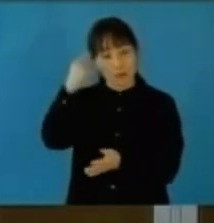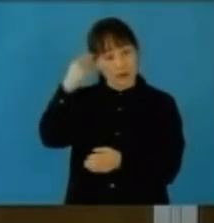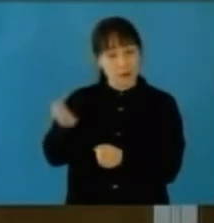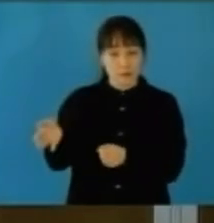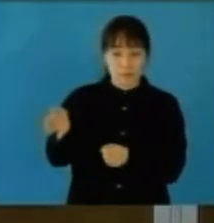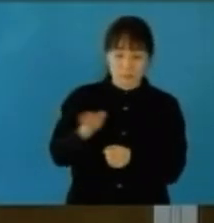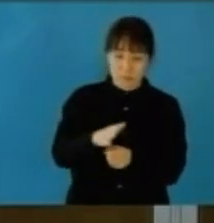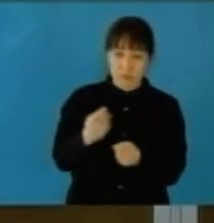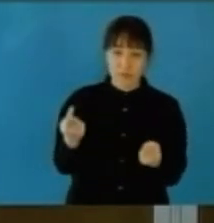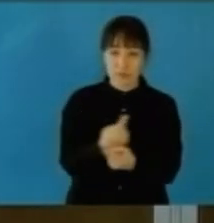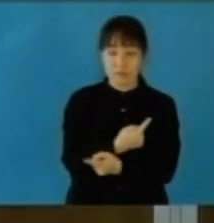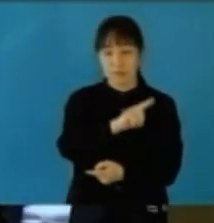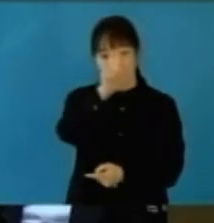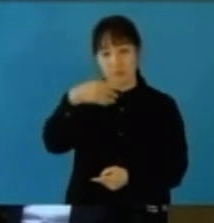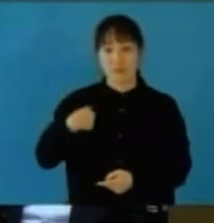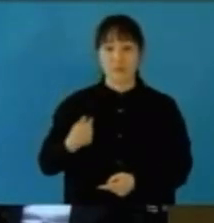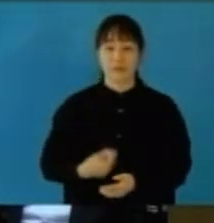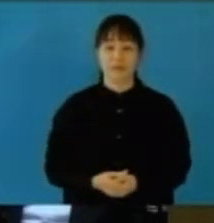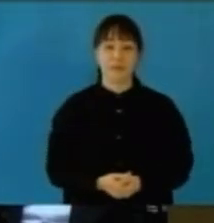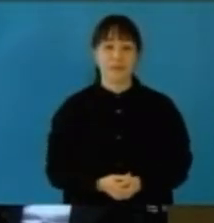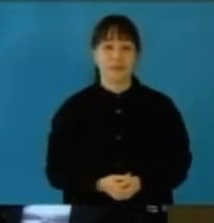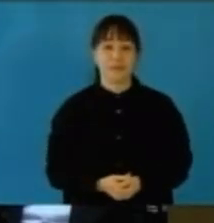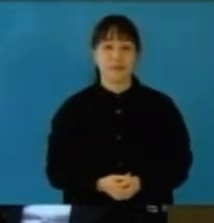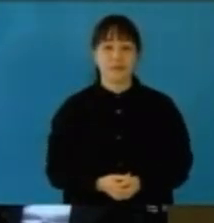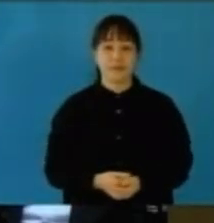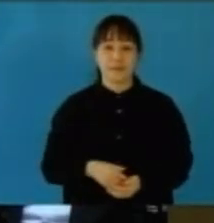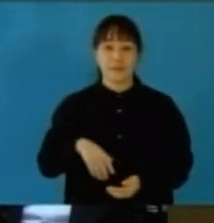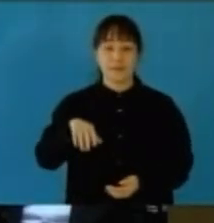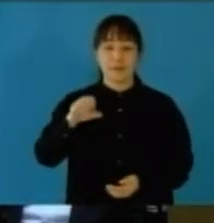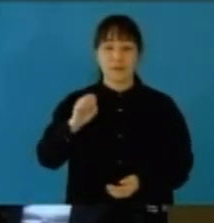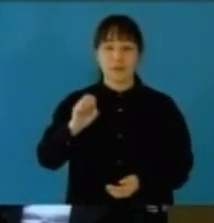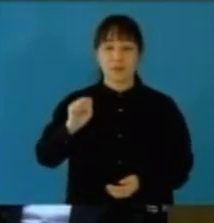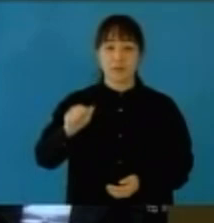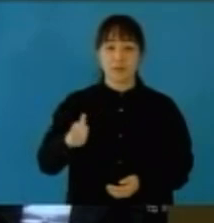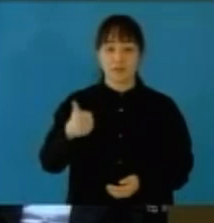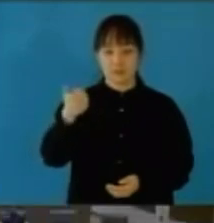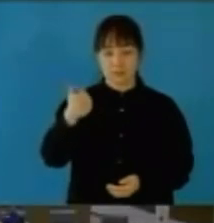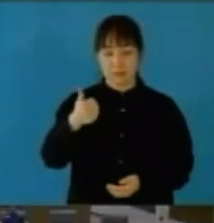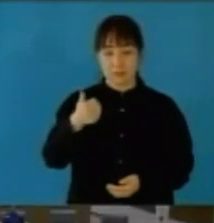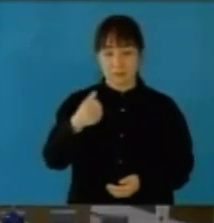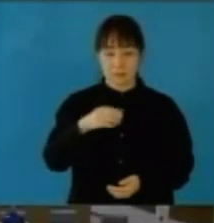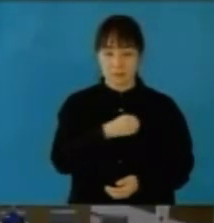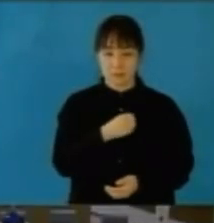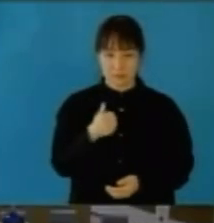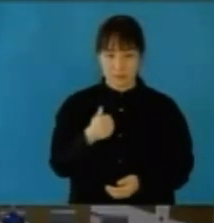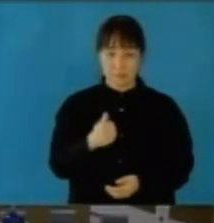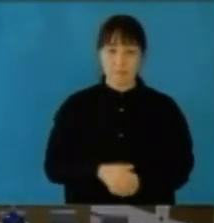というふうに思っております。 長田康秀君。 議長。